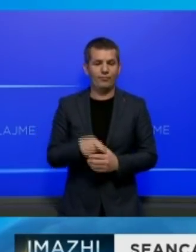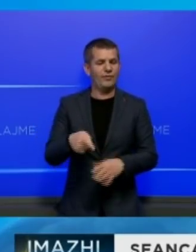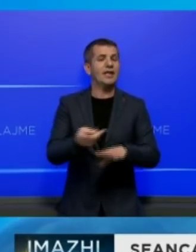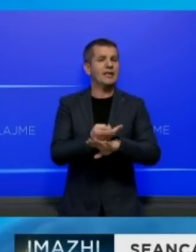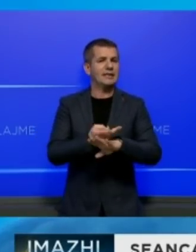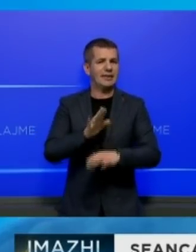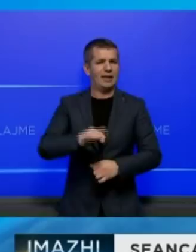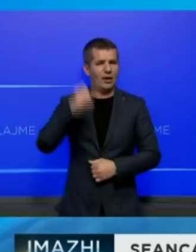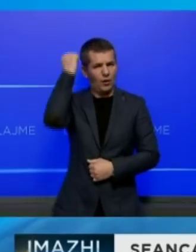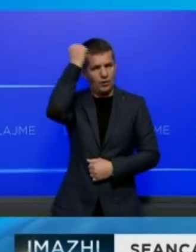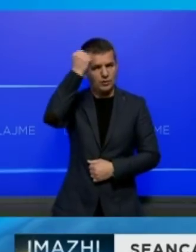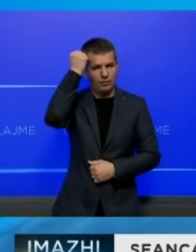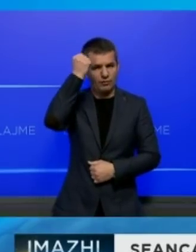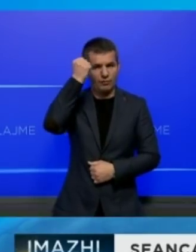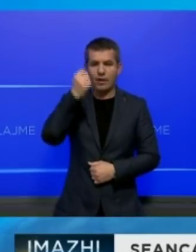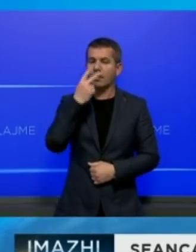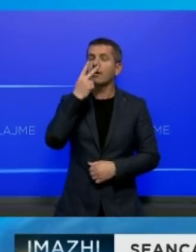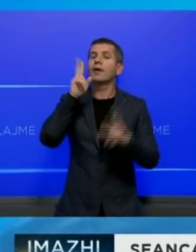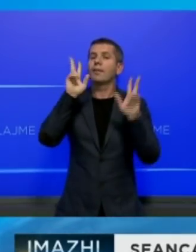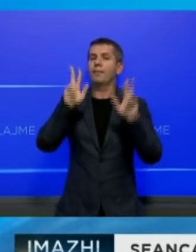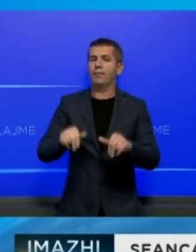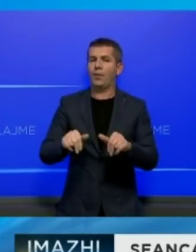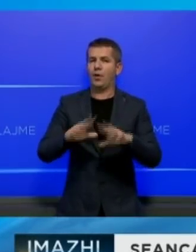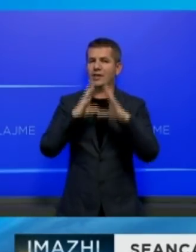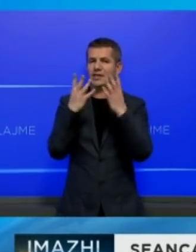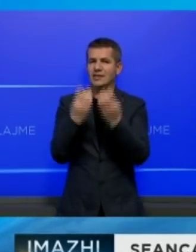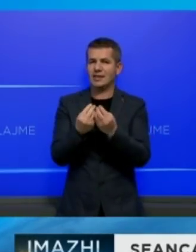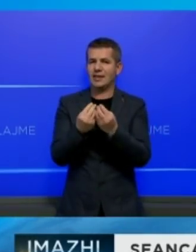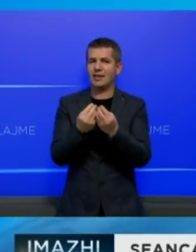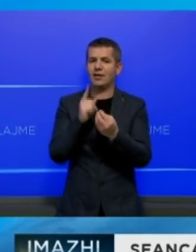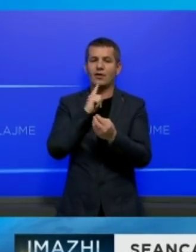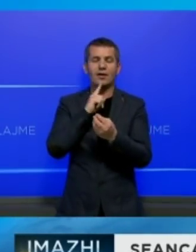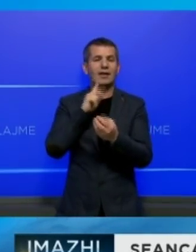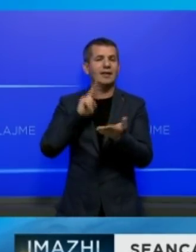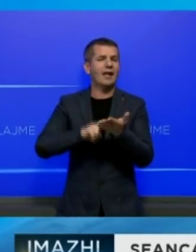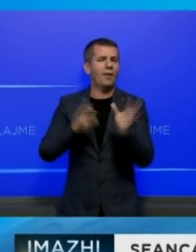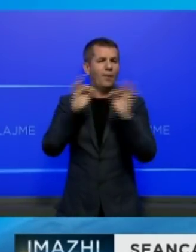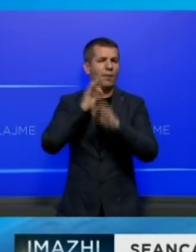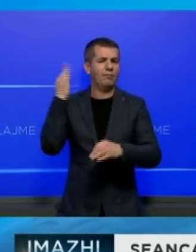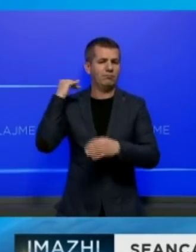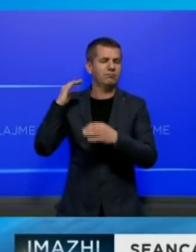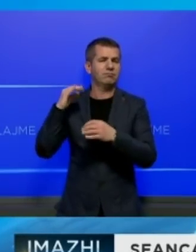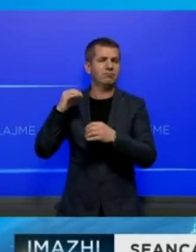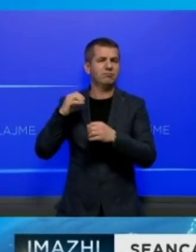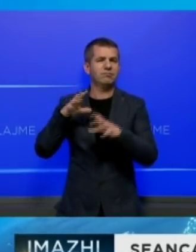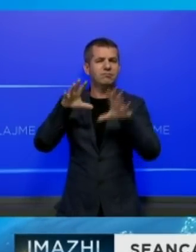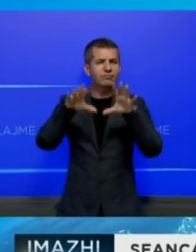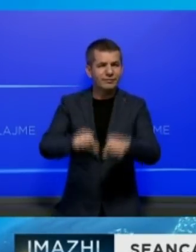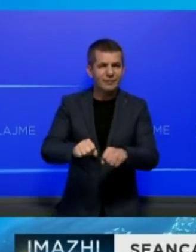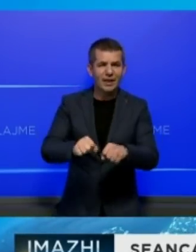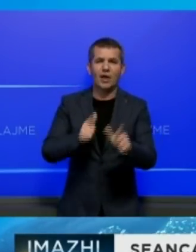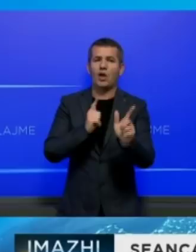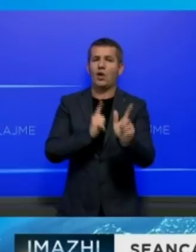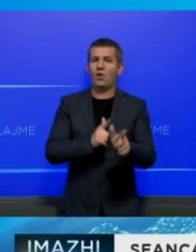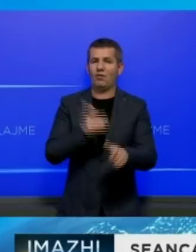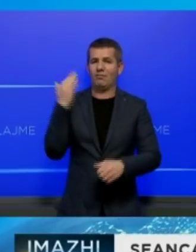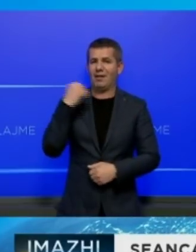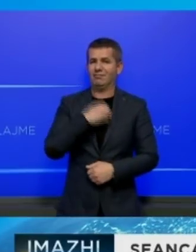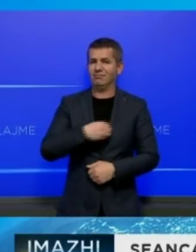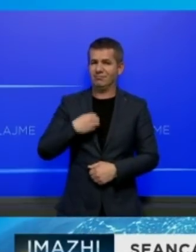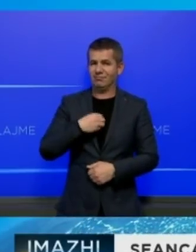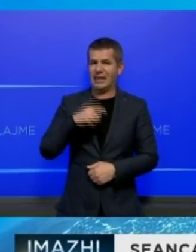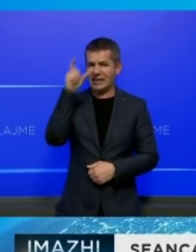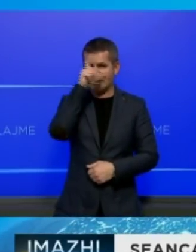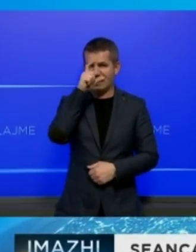Kosovës është një rast që merr parasysh padrejsinë shekullore, okupimin, luftën dhe gjenocidin e Serbisë mbi popullin